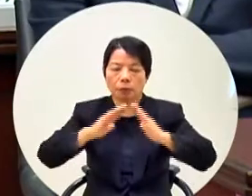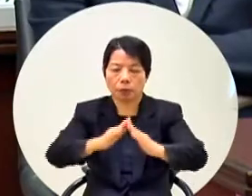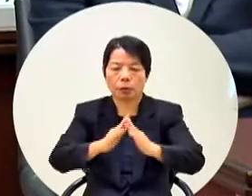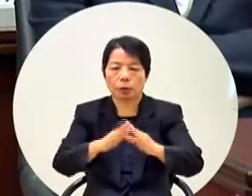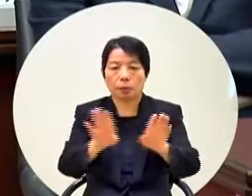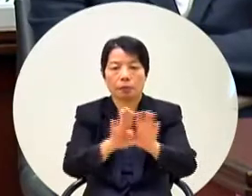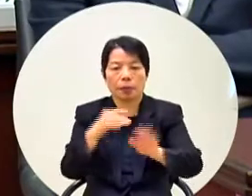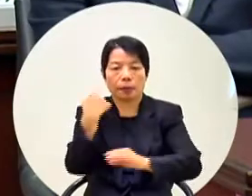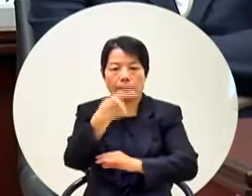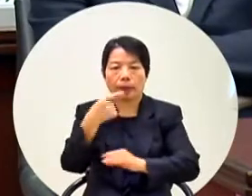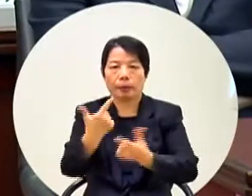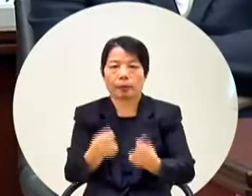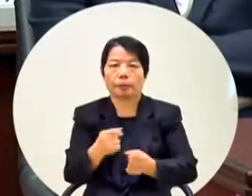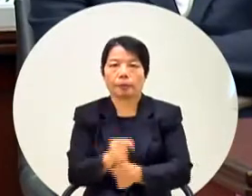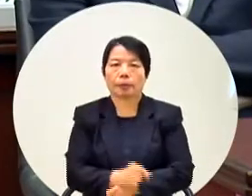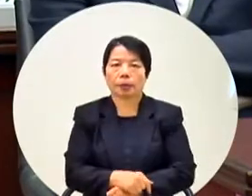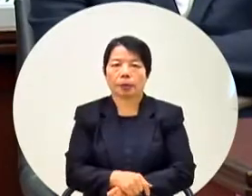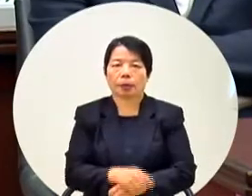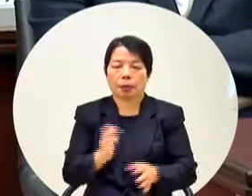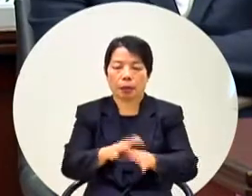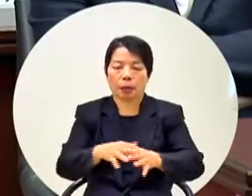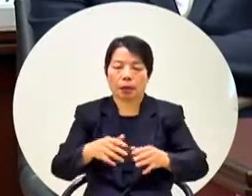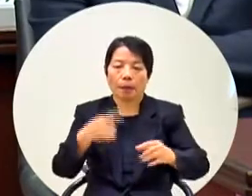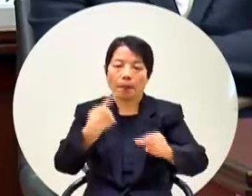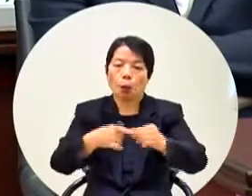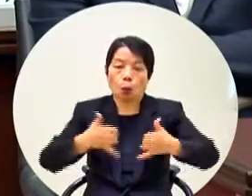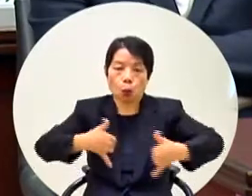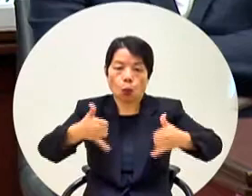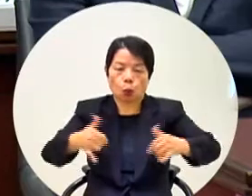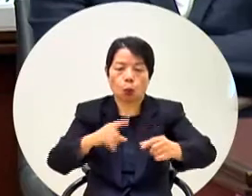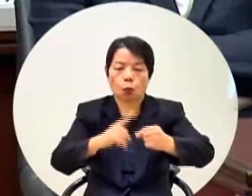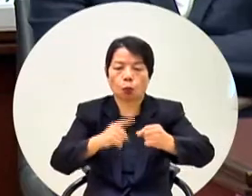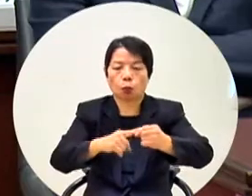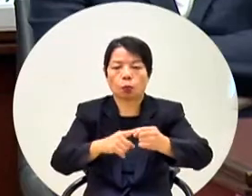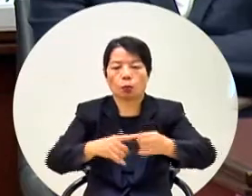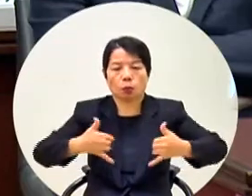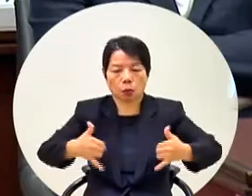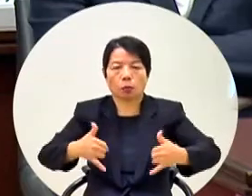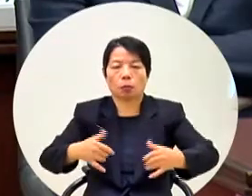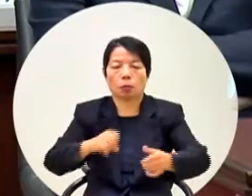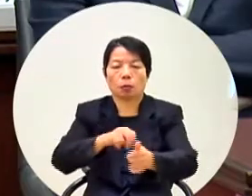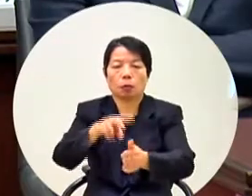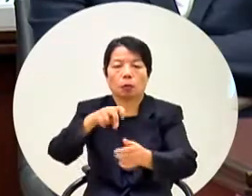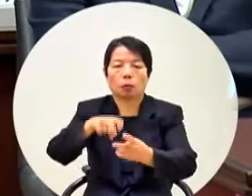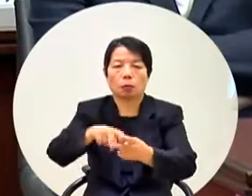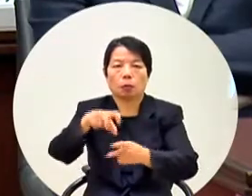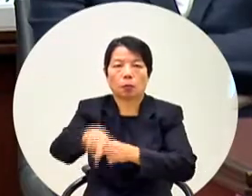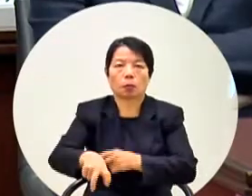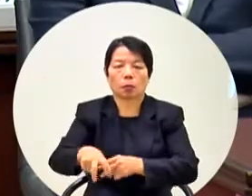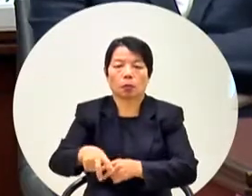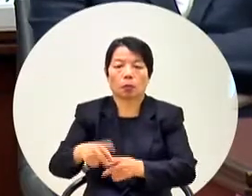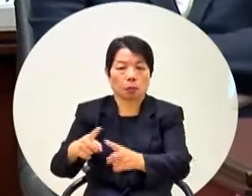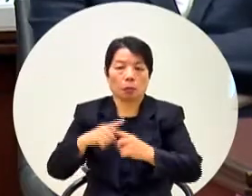条四线道40米路，吼、哦！咱阳光处处长今天在吗？